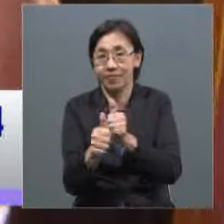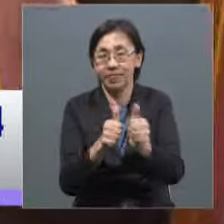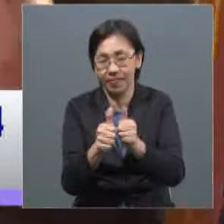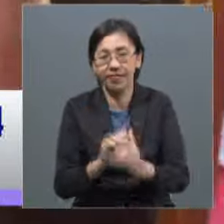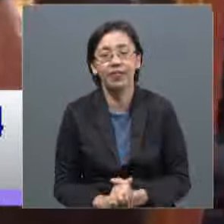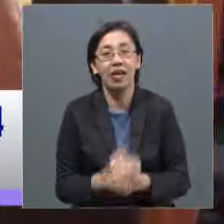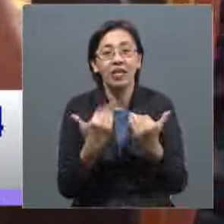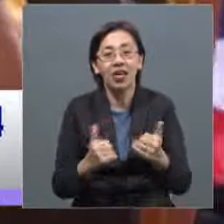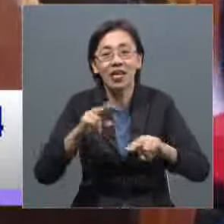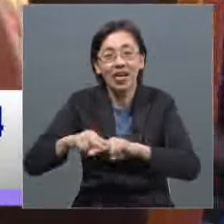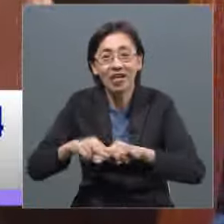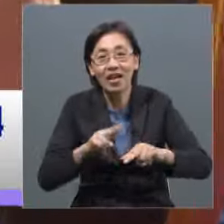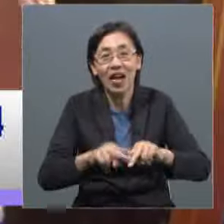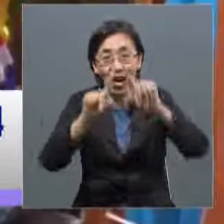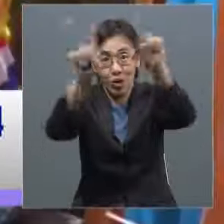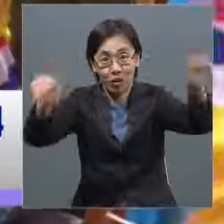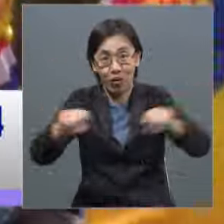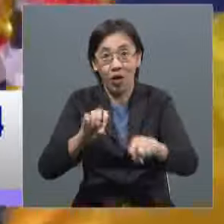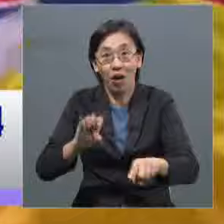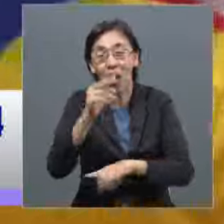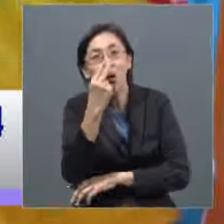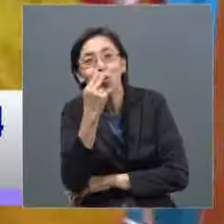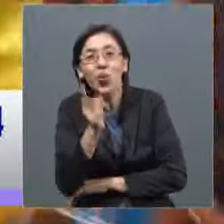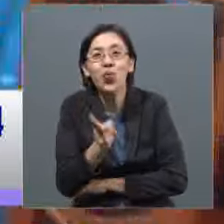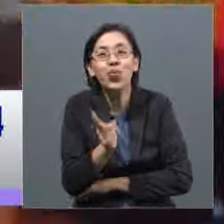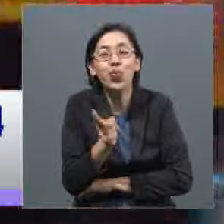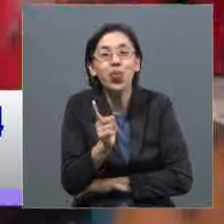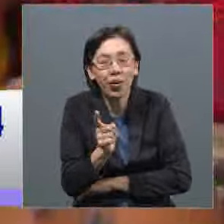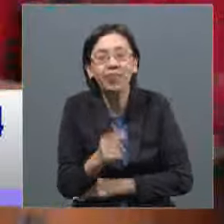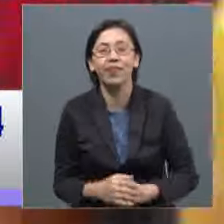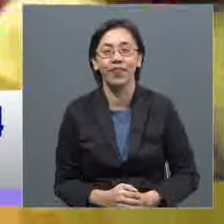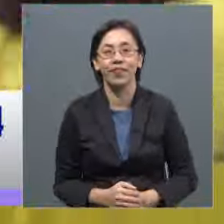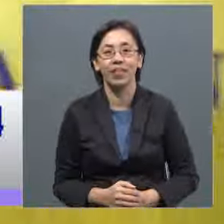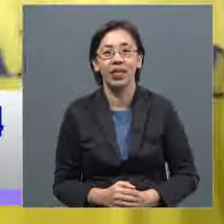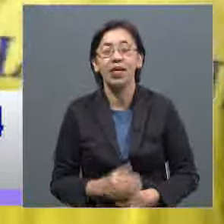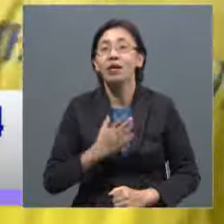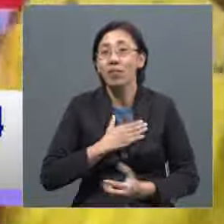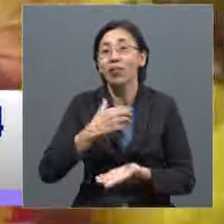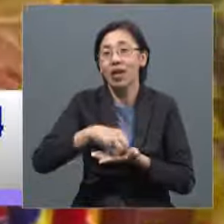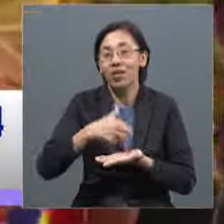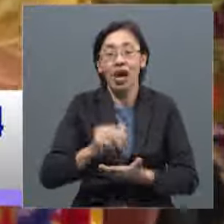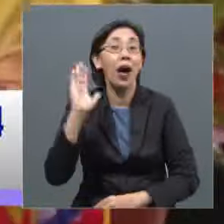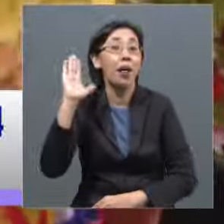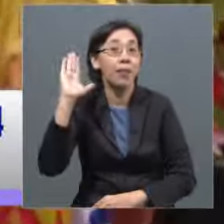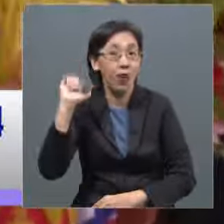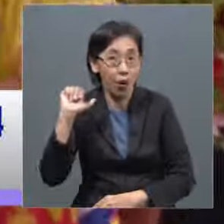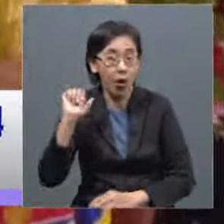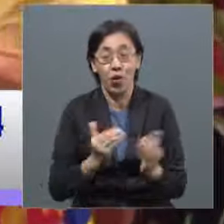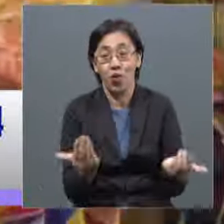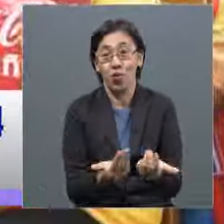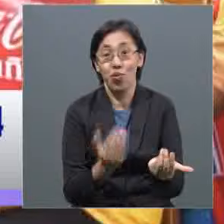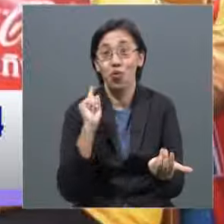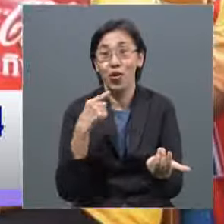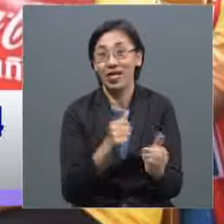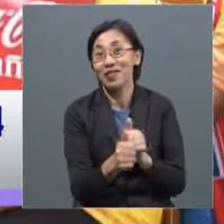อนนี้ก็ยังนั่งเชียร์หน้าจอโปรเจคเตอร์เหมือนเดิมครับคุณผู้ชมครับผมมีบรรยากาศนะครับของคุณพ่อศิริชัยวงพัฒน